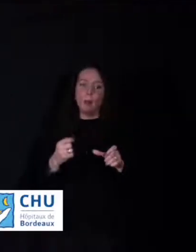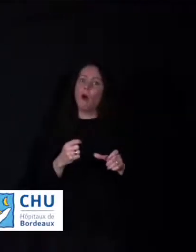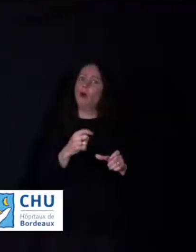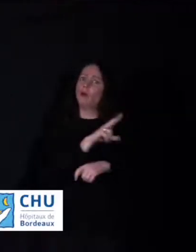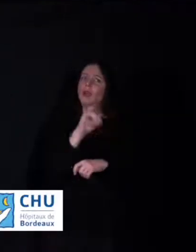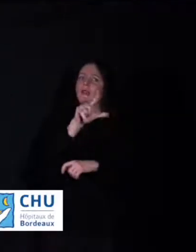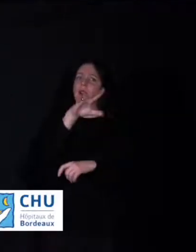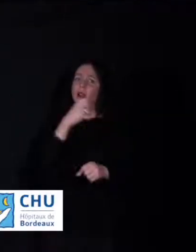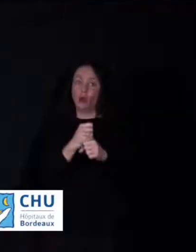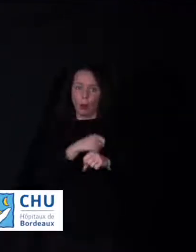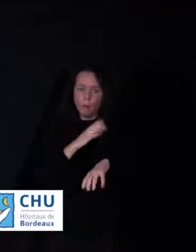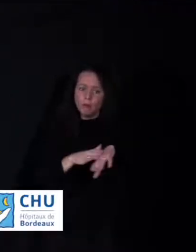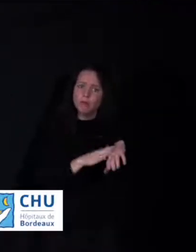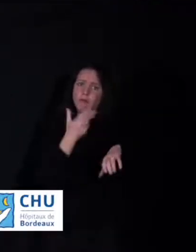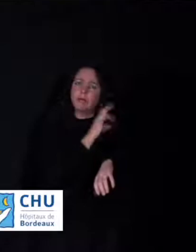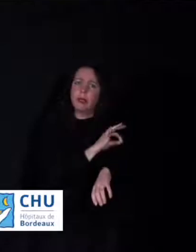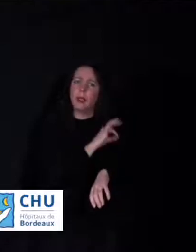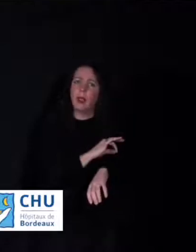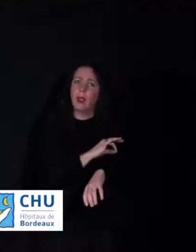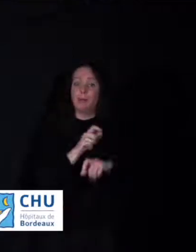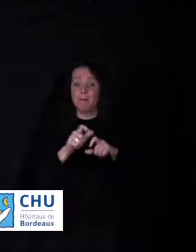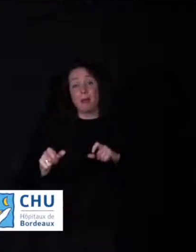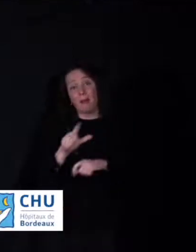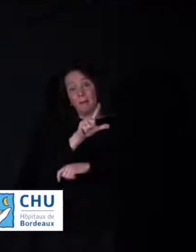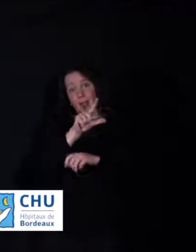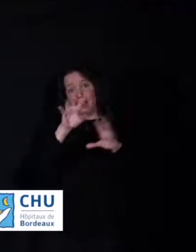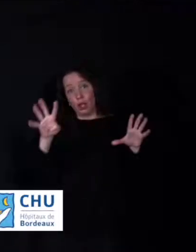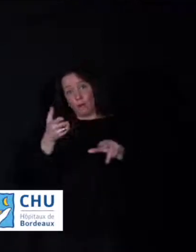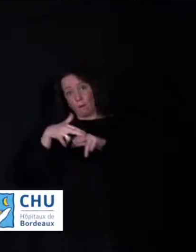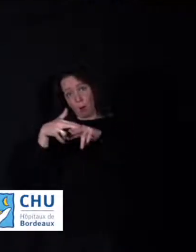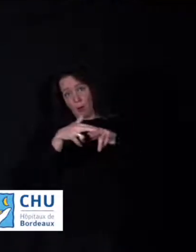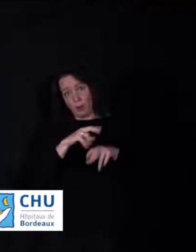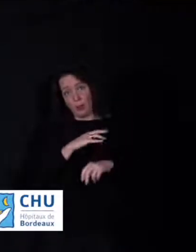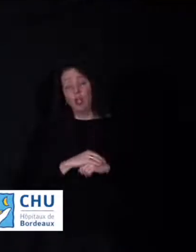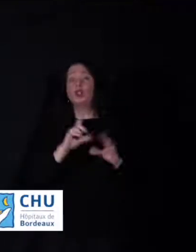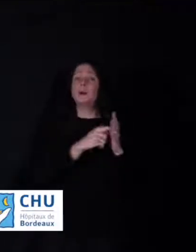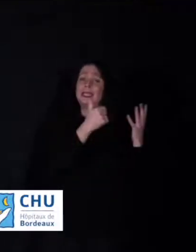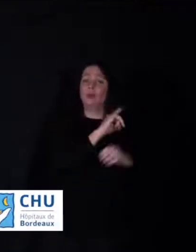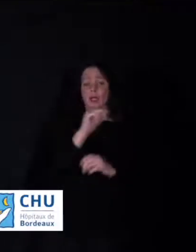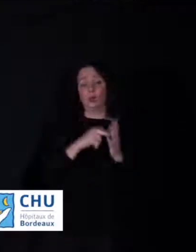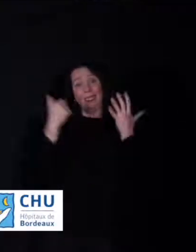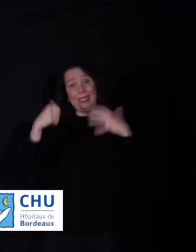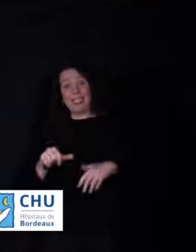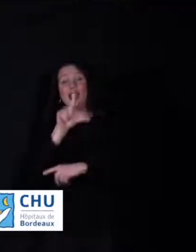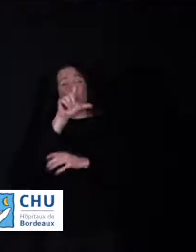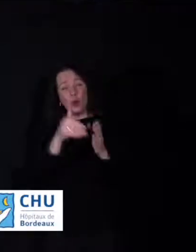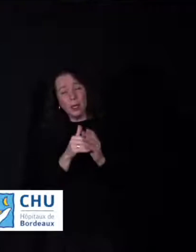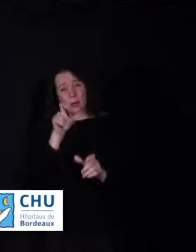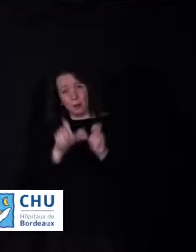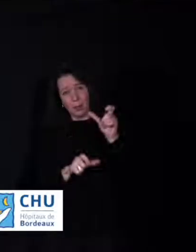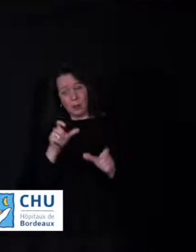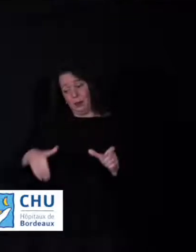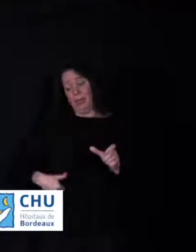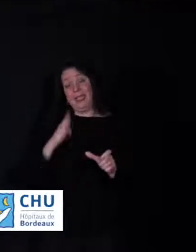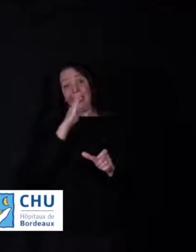été recommandé, à l'origine hélas de 29 décès. Entre 2006 et 2016, il y a eu 2000 cas d'hépatite B chez les